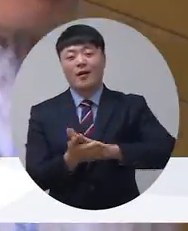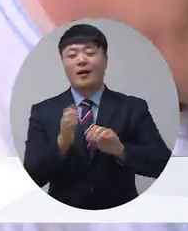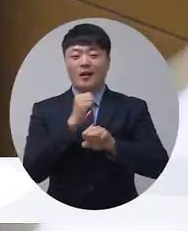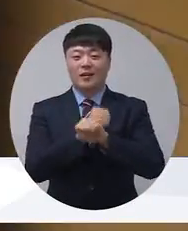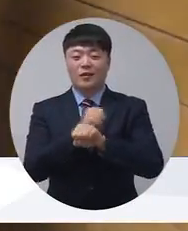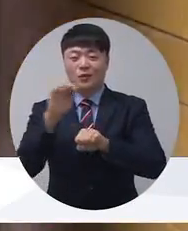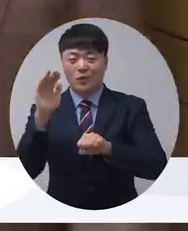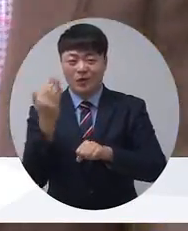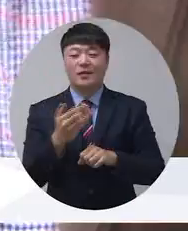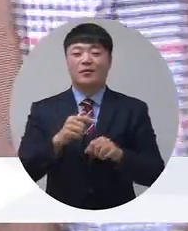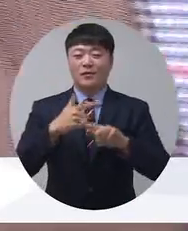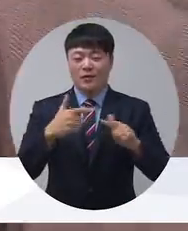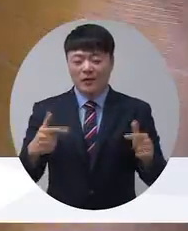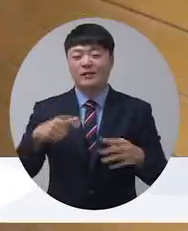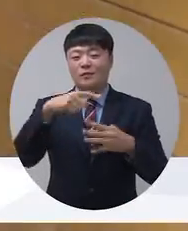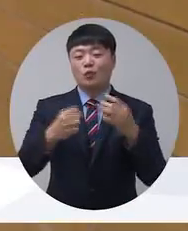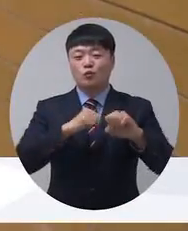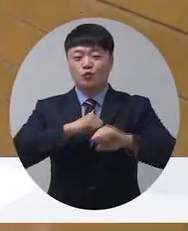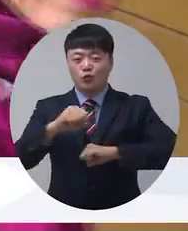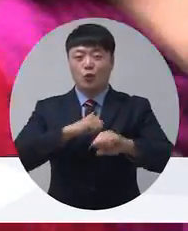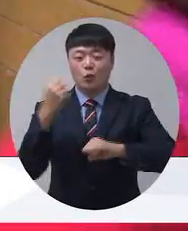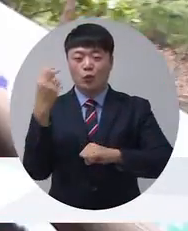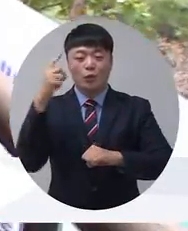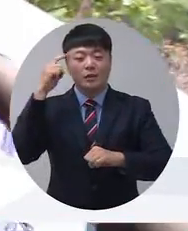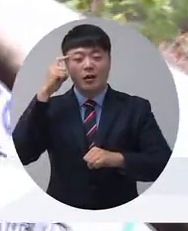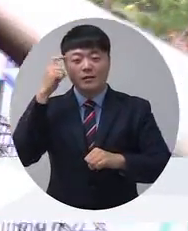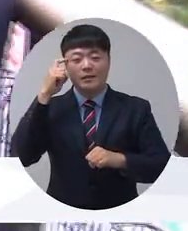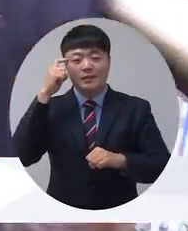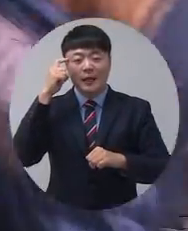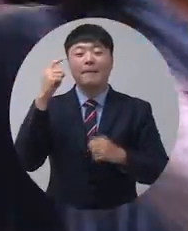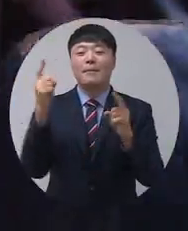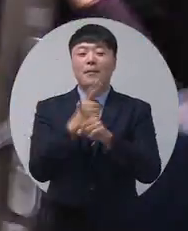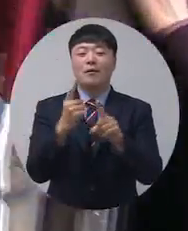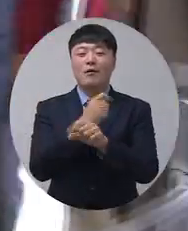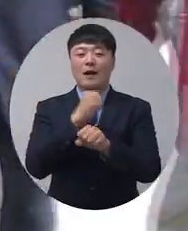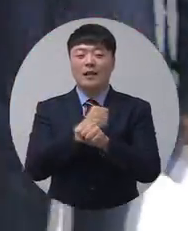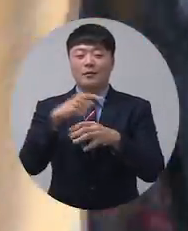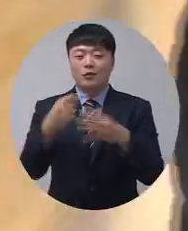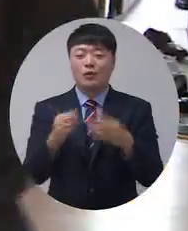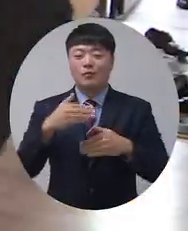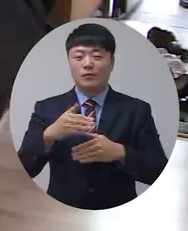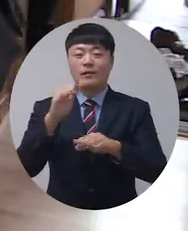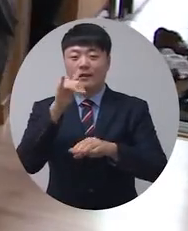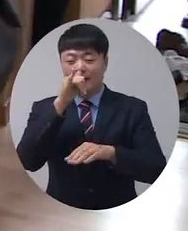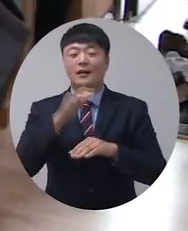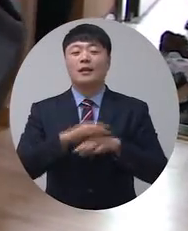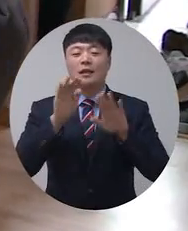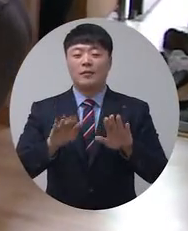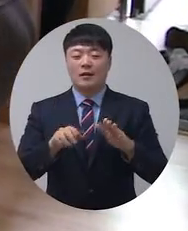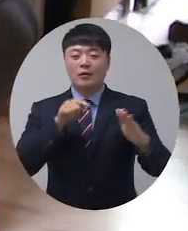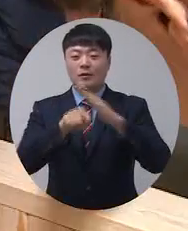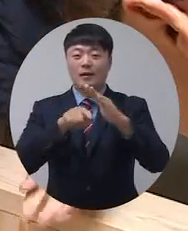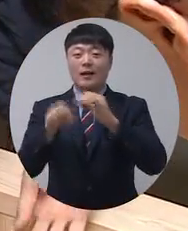자연교감, 숲속요가 등의 운동요법, 정신수련 프로그램으로 구성됐습니다. 합천군은 많은 군민들이 치유의